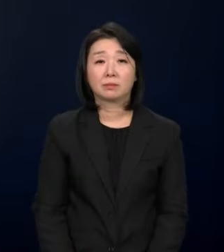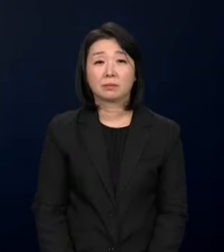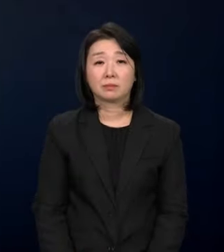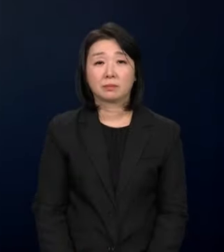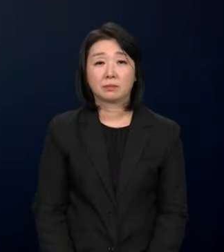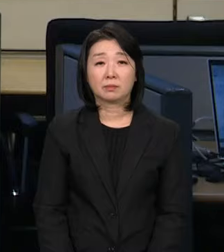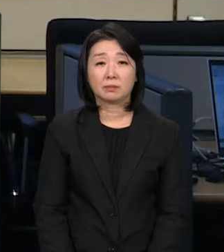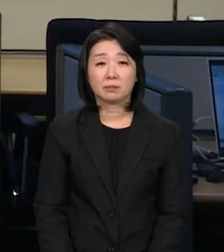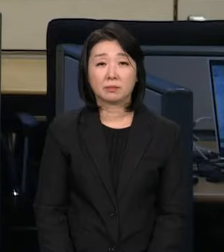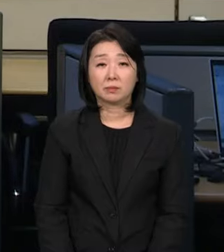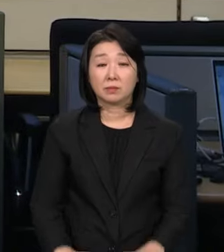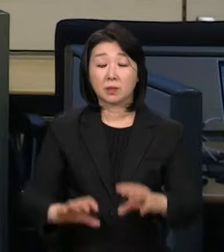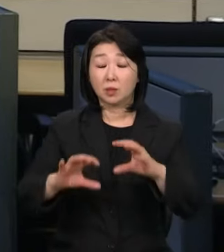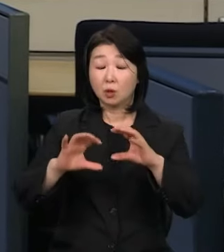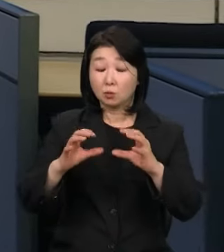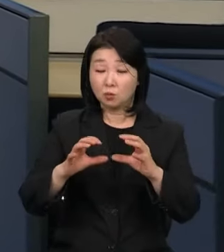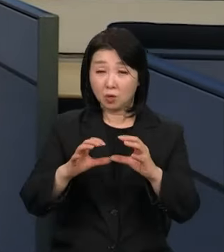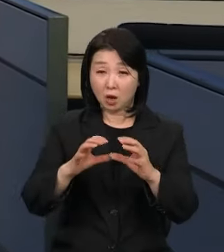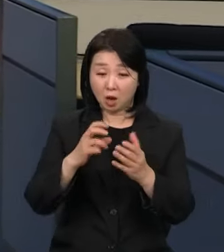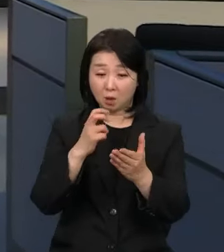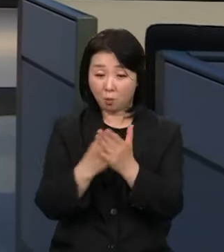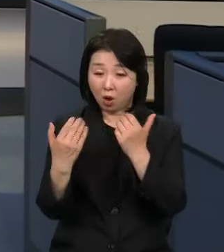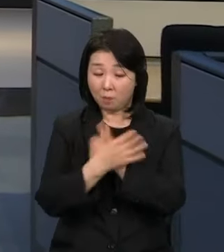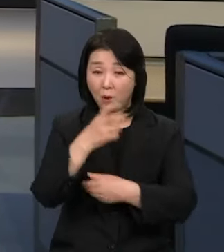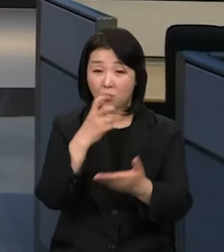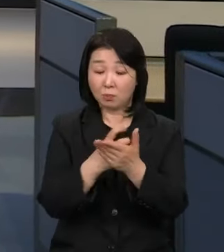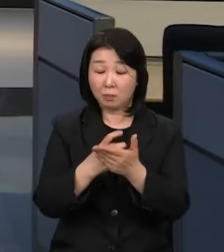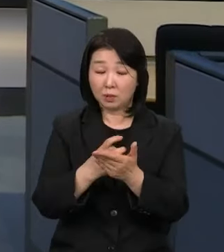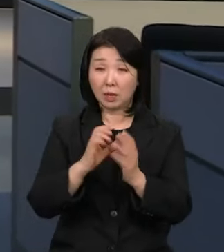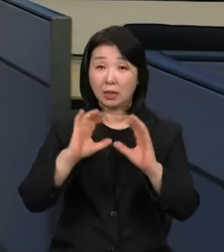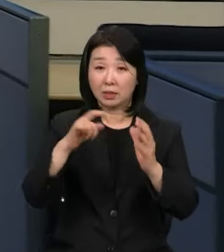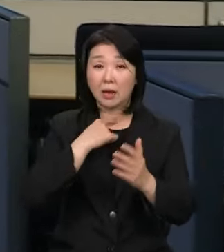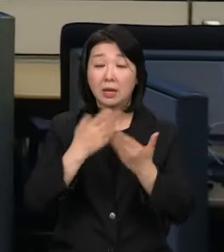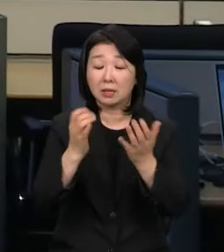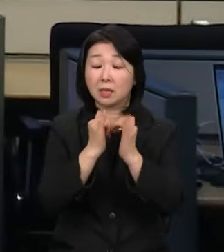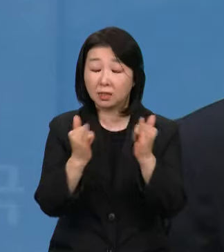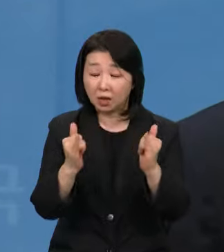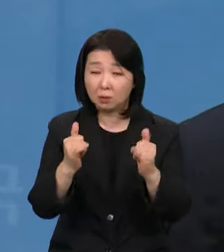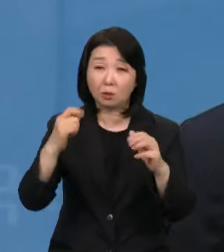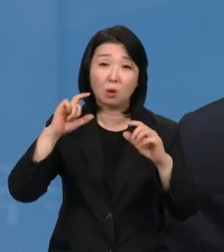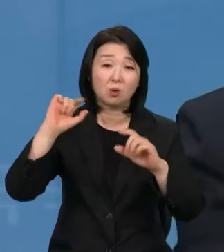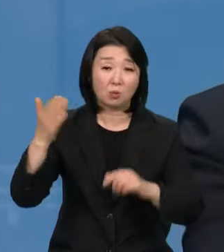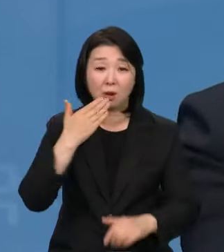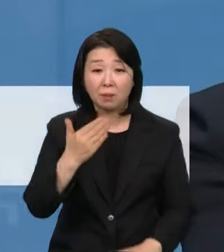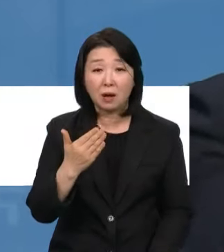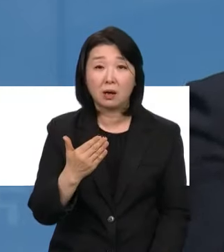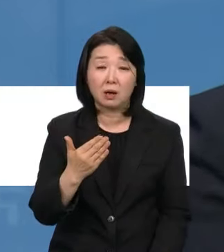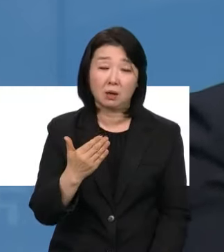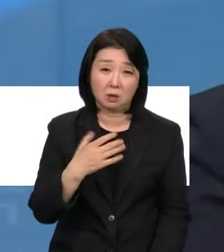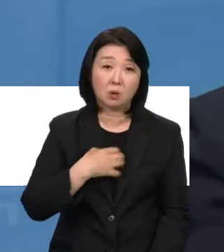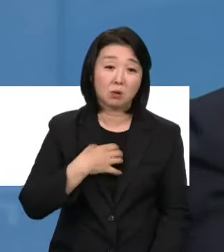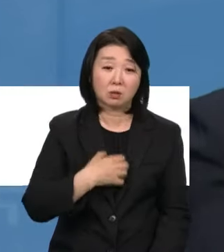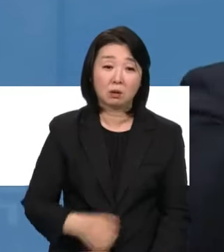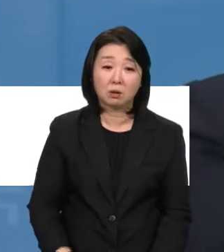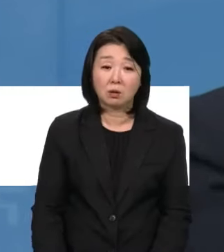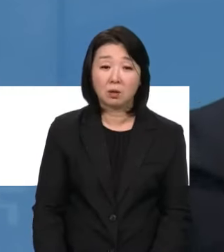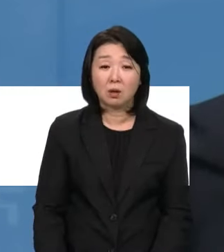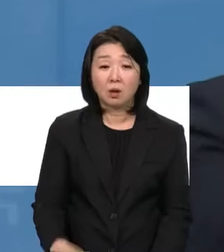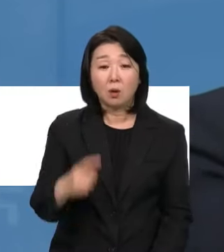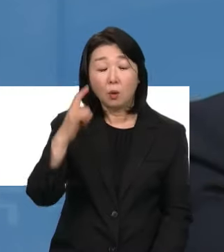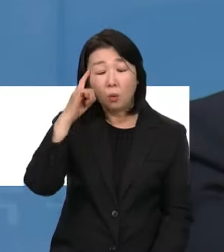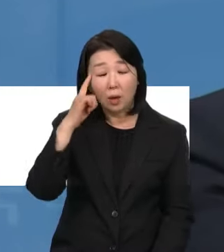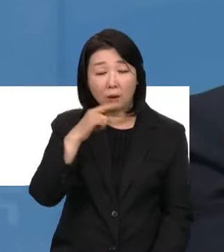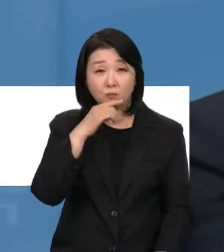때문입니다 국가보안법 위반자가 유공자가 될 수 있다는 주장도 나옵니다 대표적인 공안 사건이자